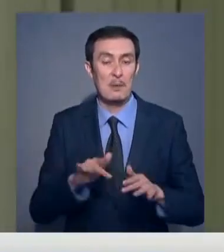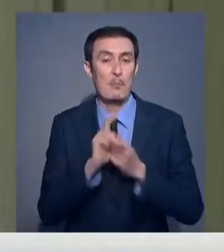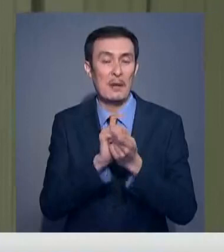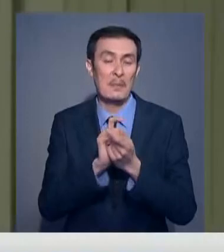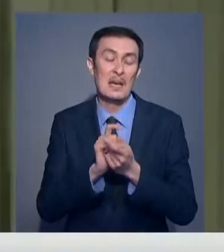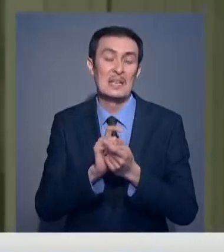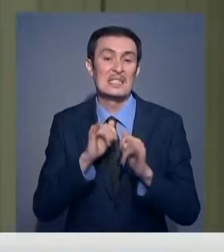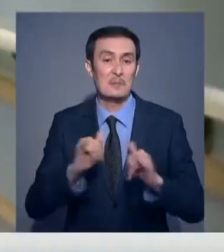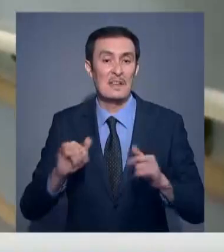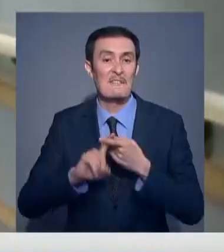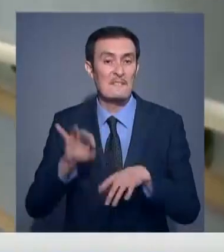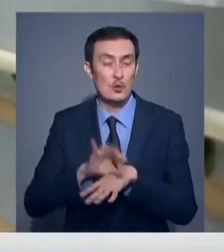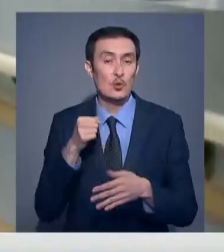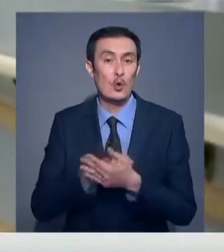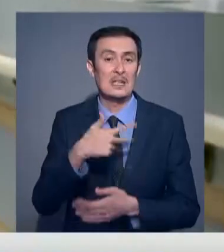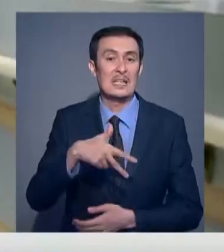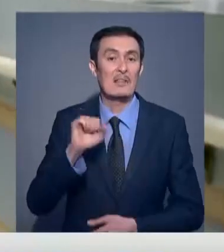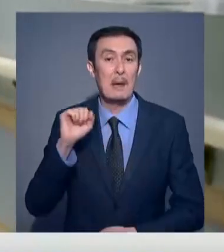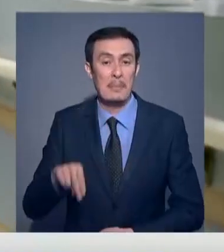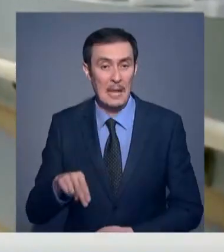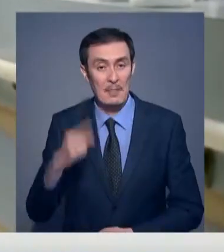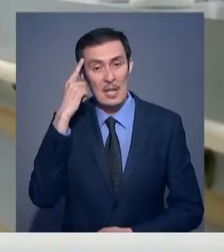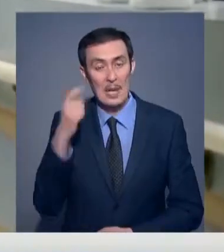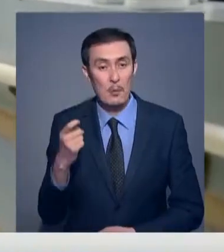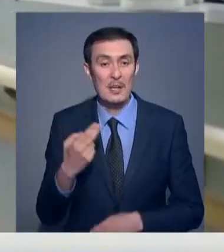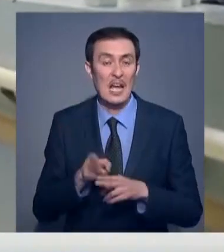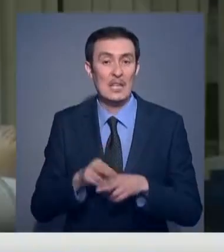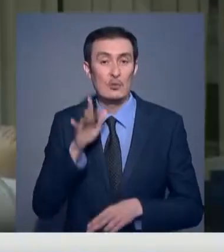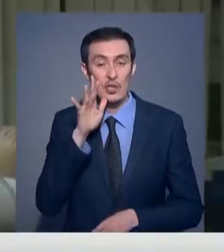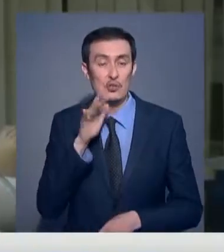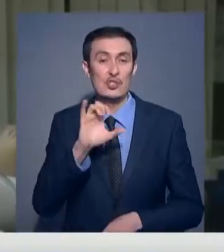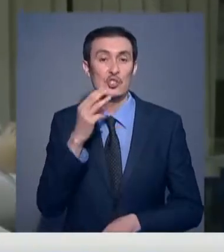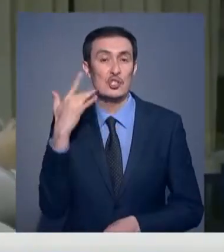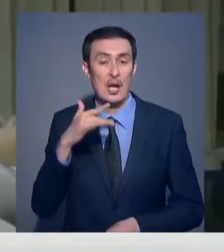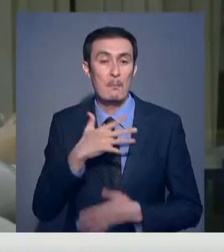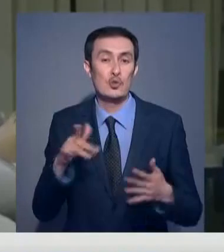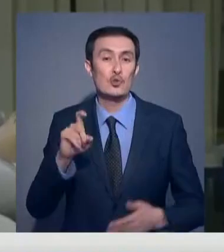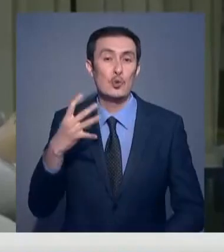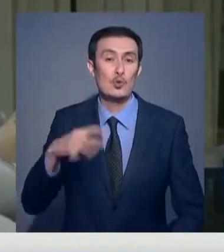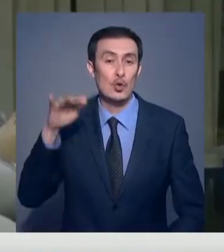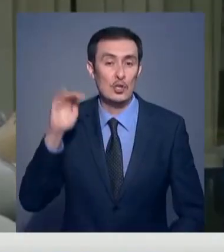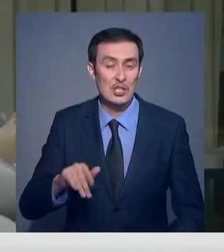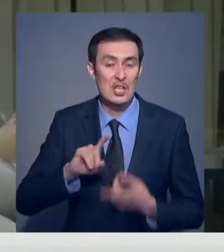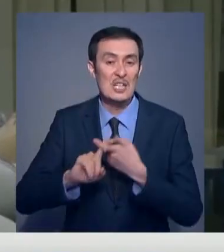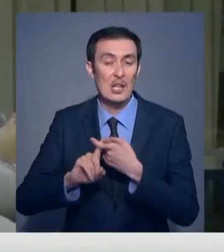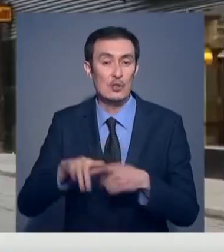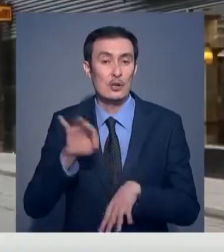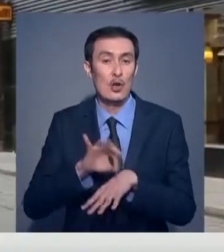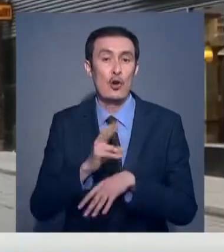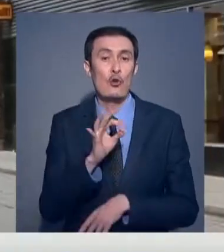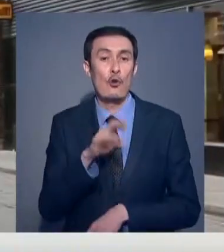с распространением коронавируса до 30 апреля. Напомню, к этому часу в США больше 140 тысяч